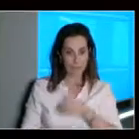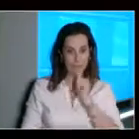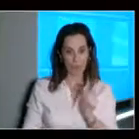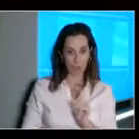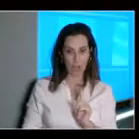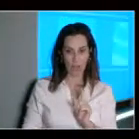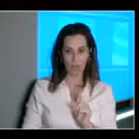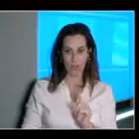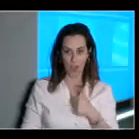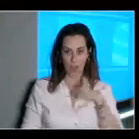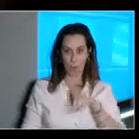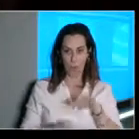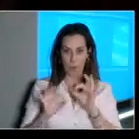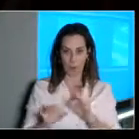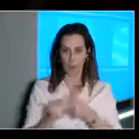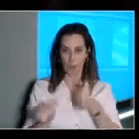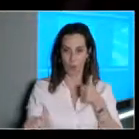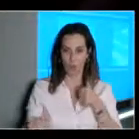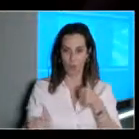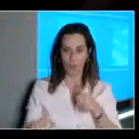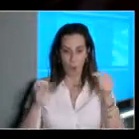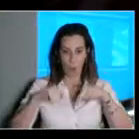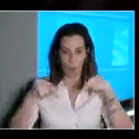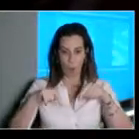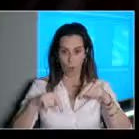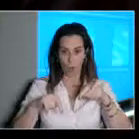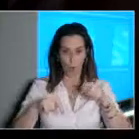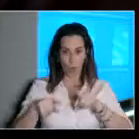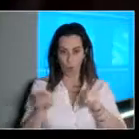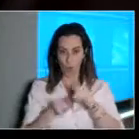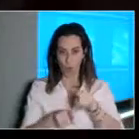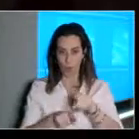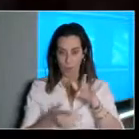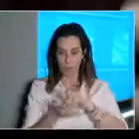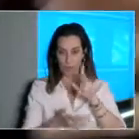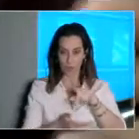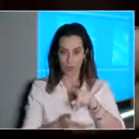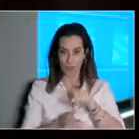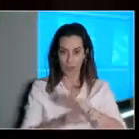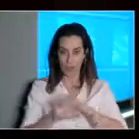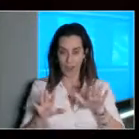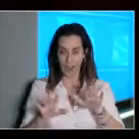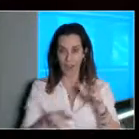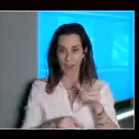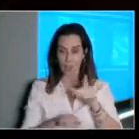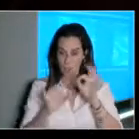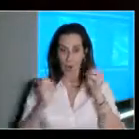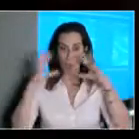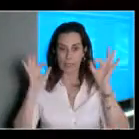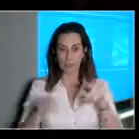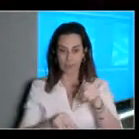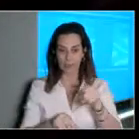ירוק. אנחנו פה באמת בתור. פה, בניגוד למקומות שיש בהם רק מאחז עיניים, פה יש קוסם